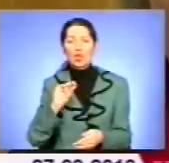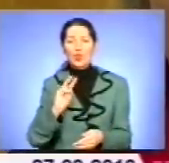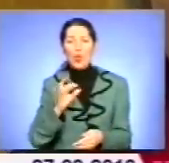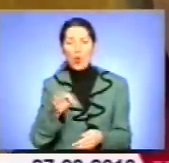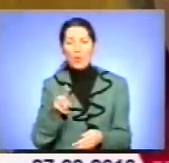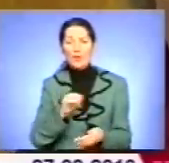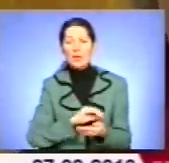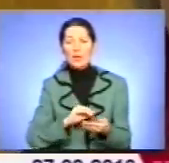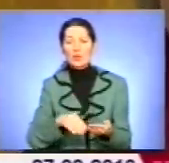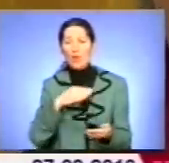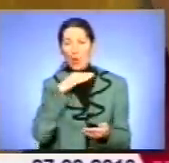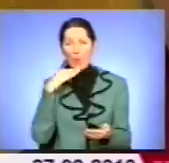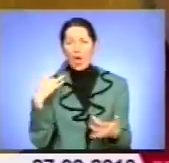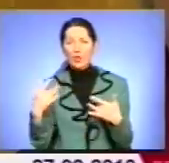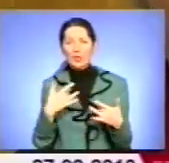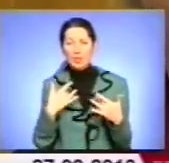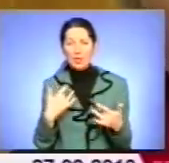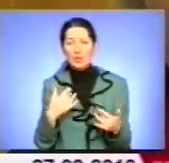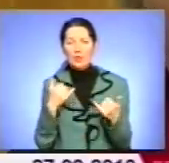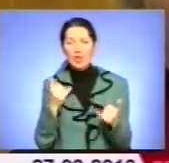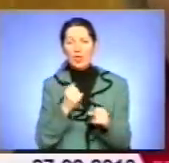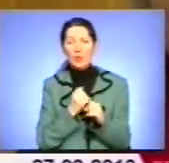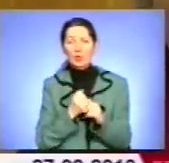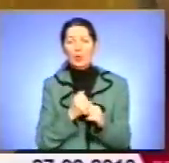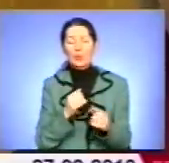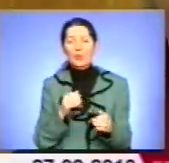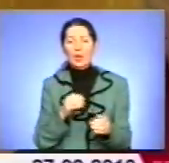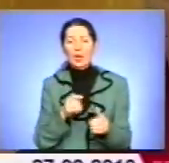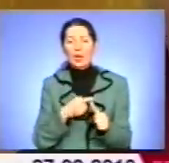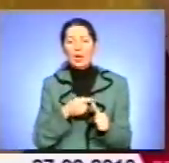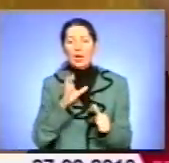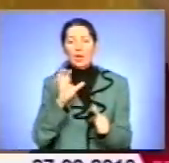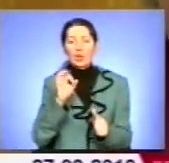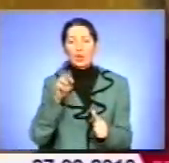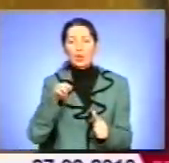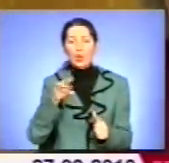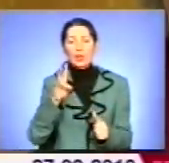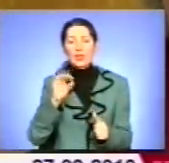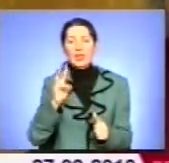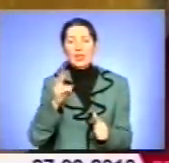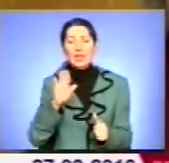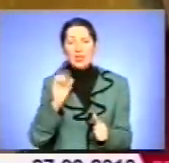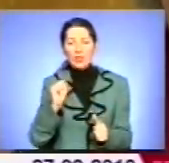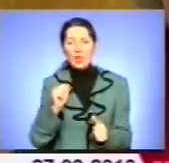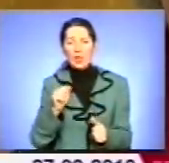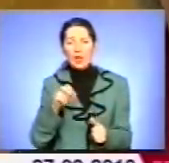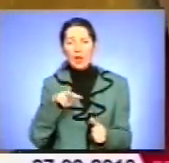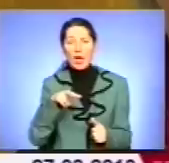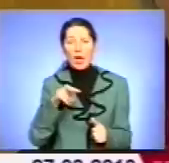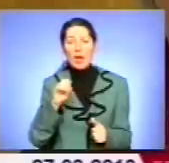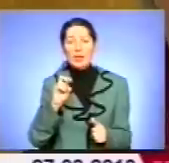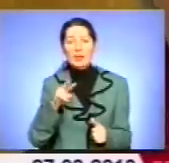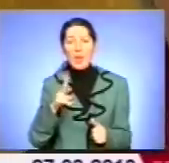багато інсценізацій. От зараз ми працюємо над Сотниківною Богдана Лепкого, а інсценізація Богдана Мельничука.